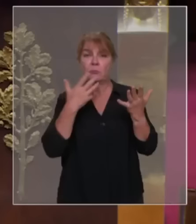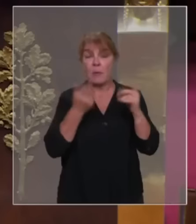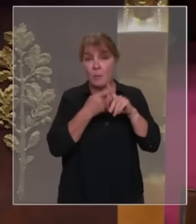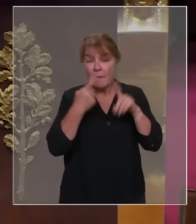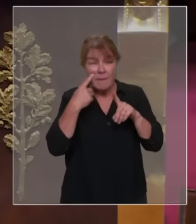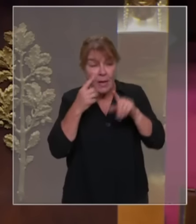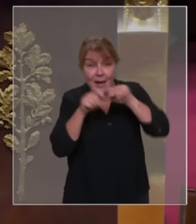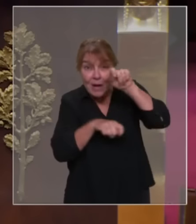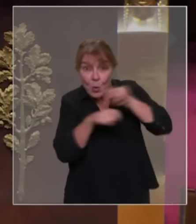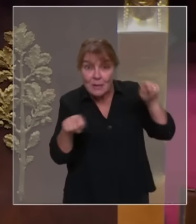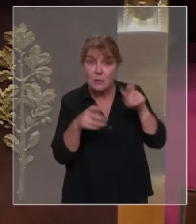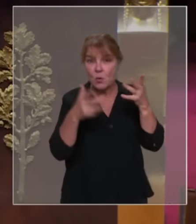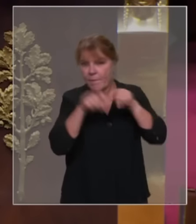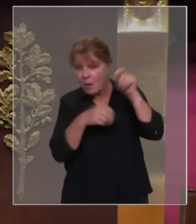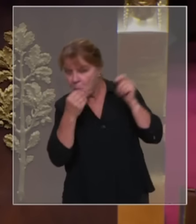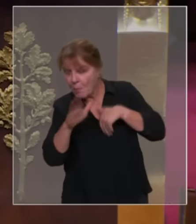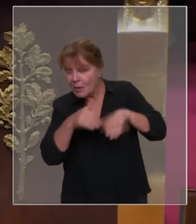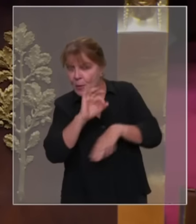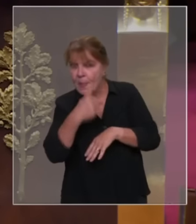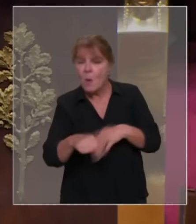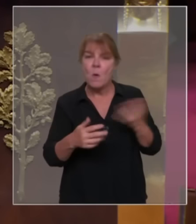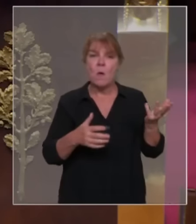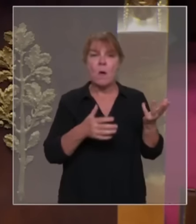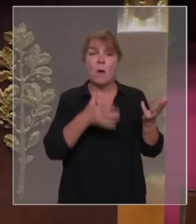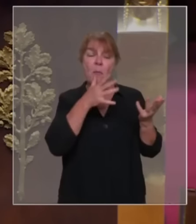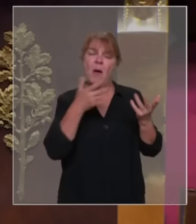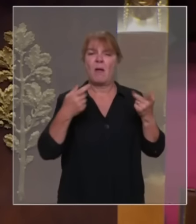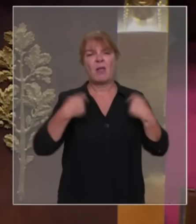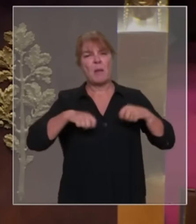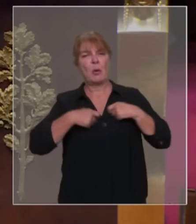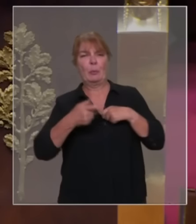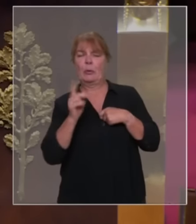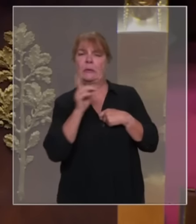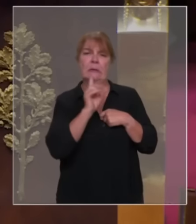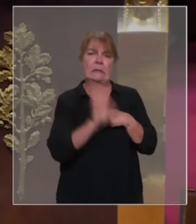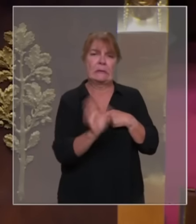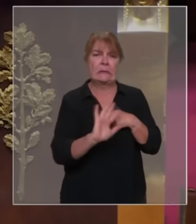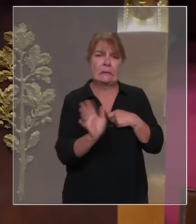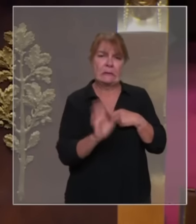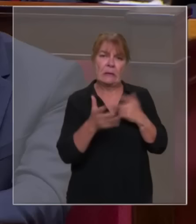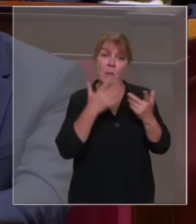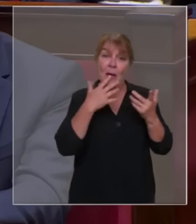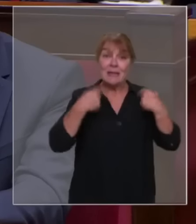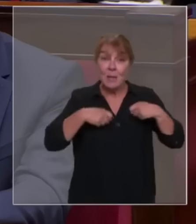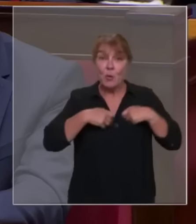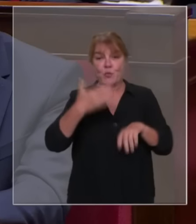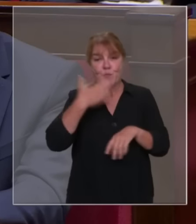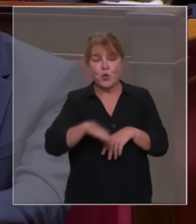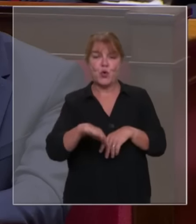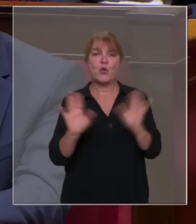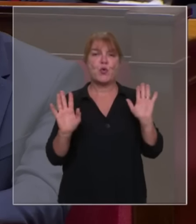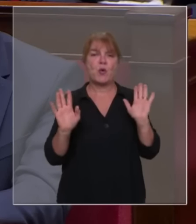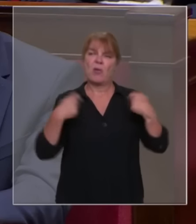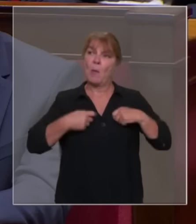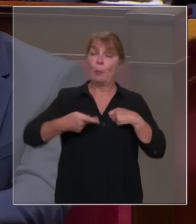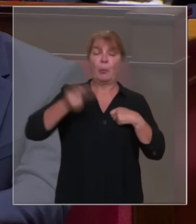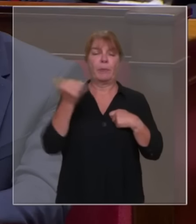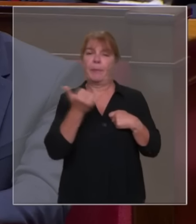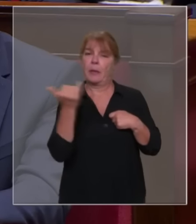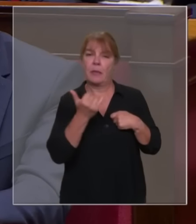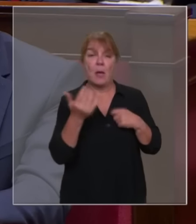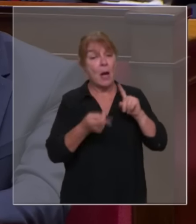l'évaluation. Nous ne pourrons pas dépenser plus, nous dépenserons mieux. Nous voulons par exemple